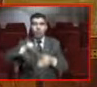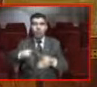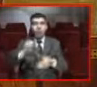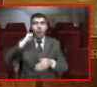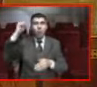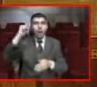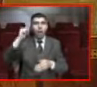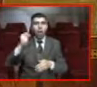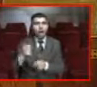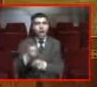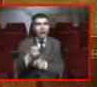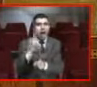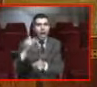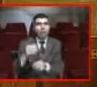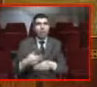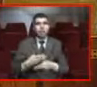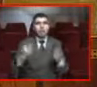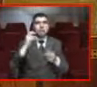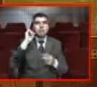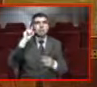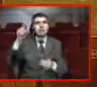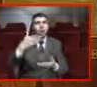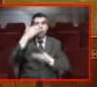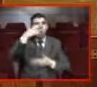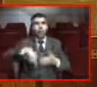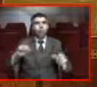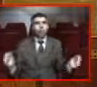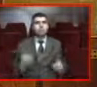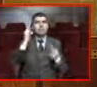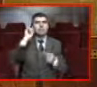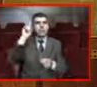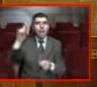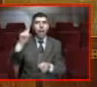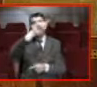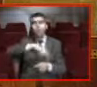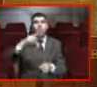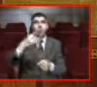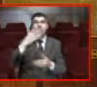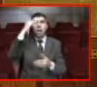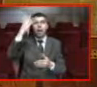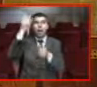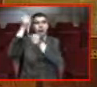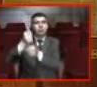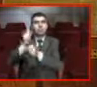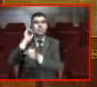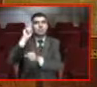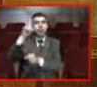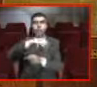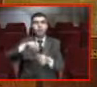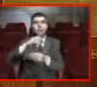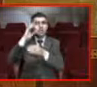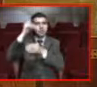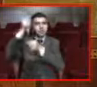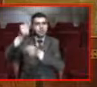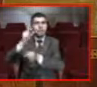وحال لسانها كان يقول فلنمت ويحيى الوطن. فرحمة الله على شهدائنا الأبرار وتحية